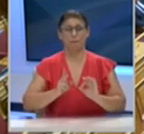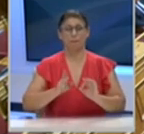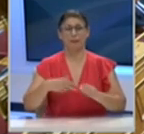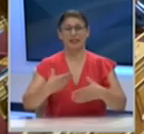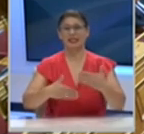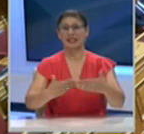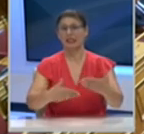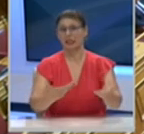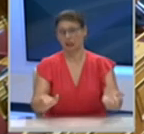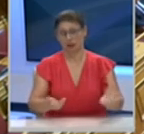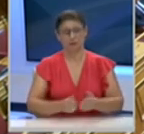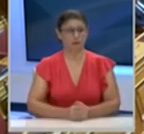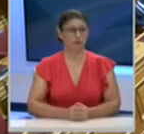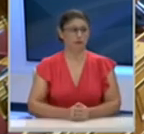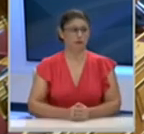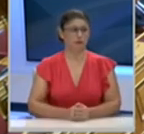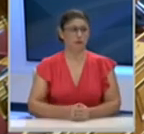εξέλιξη.